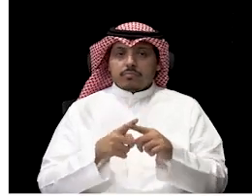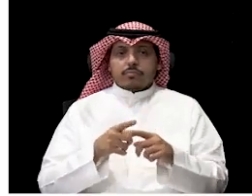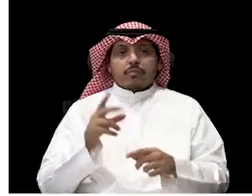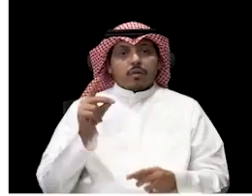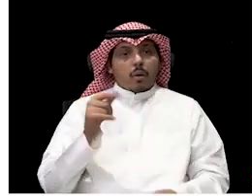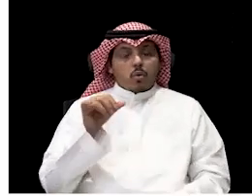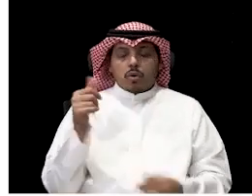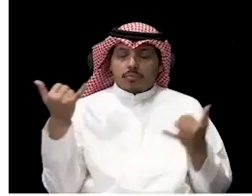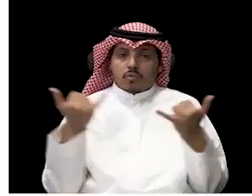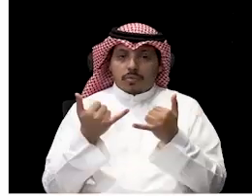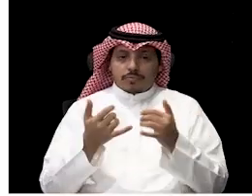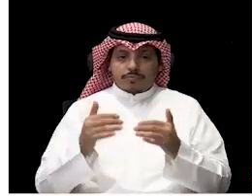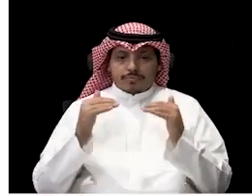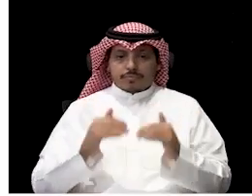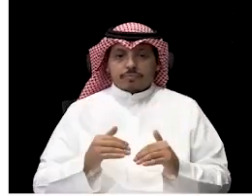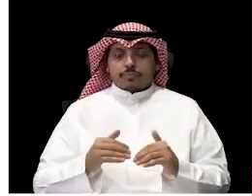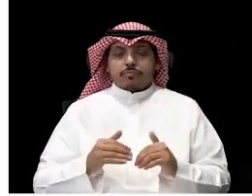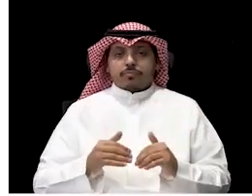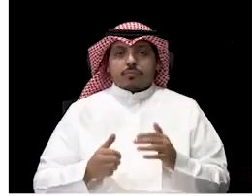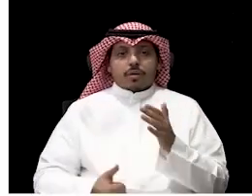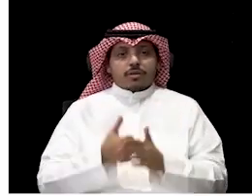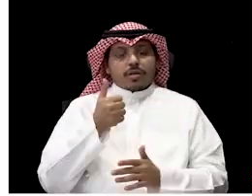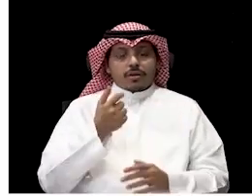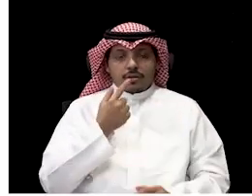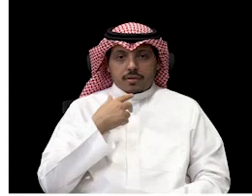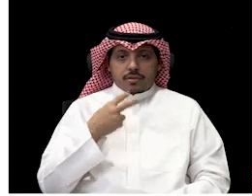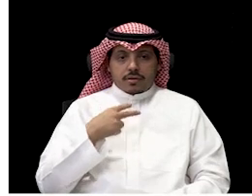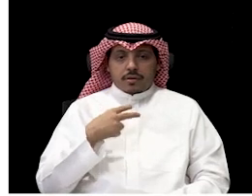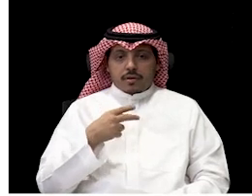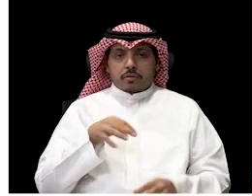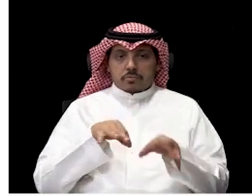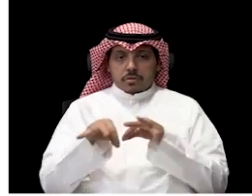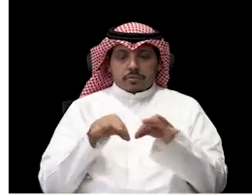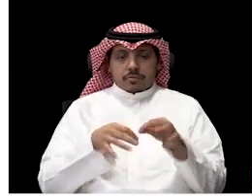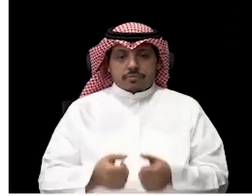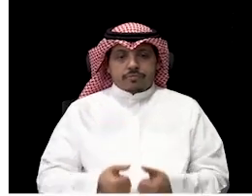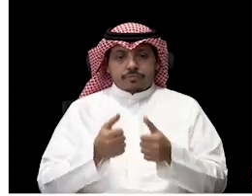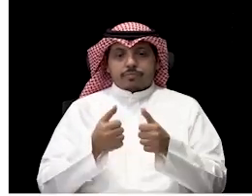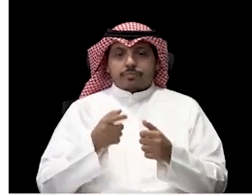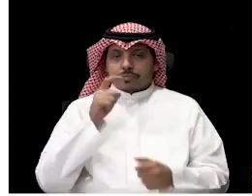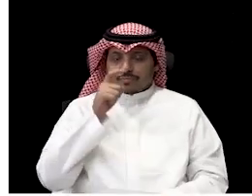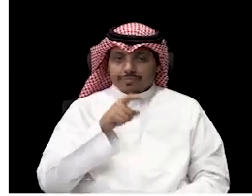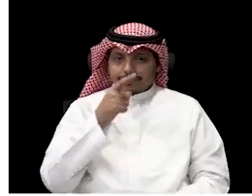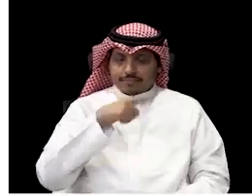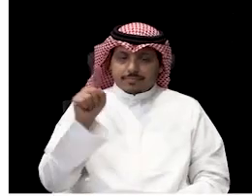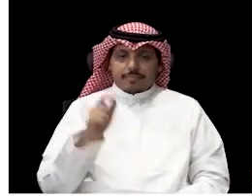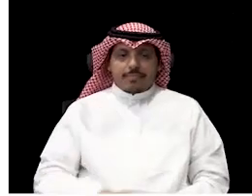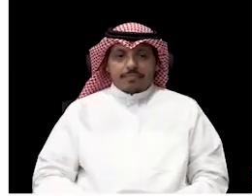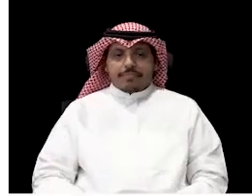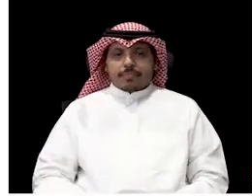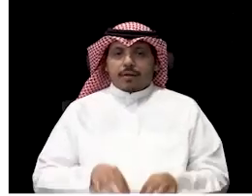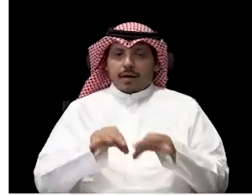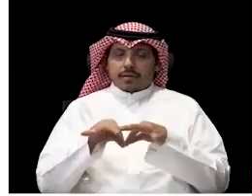عامل مهم. الإنجاز الذاتي مرتبط بحسن التخطيط، صح، لابد من التخطيط.